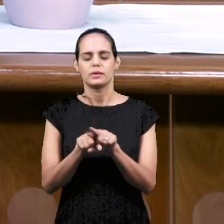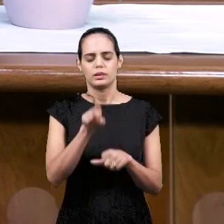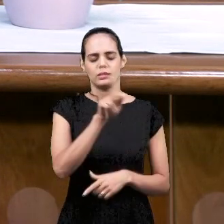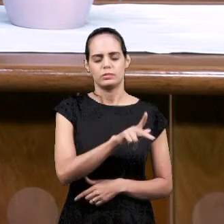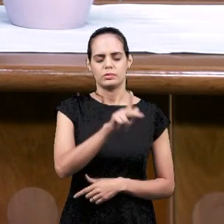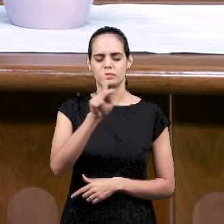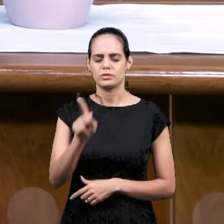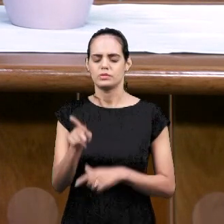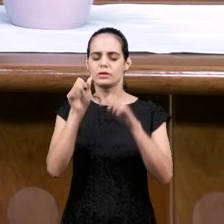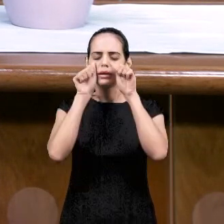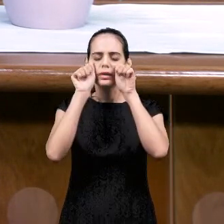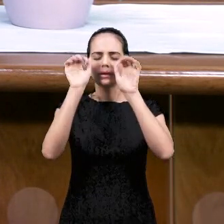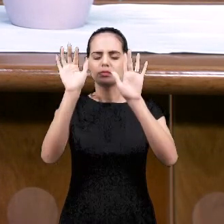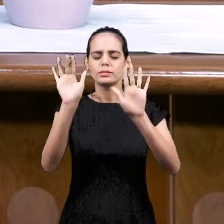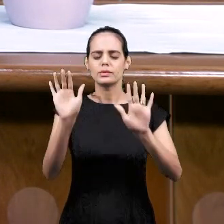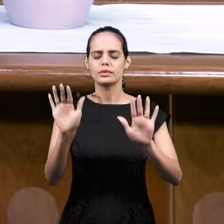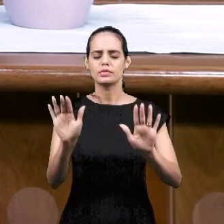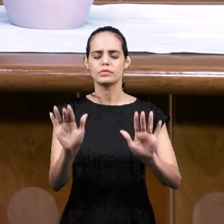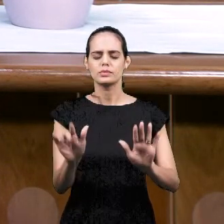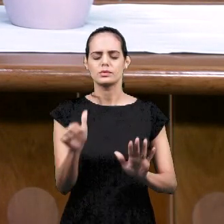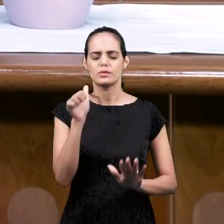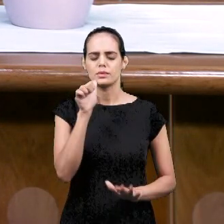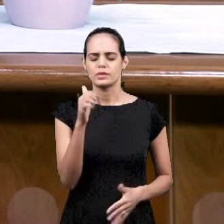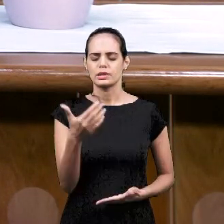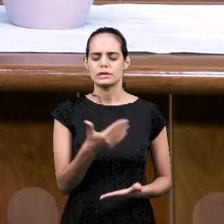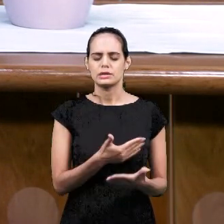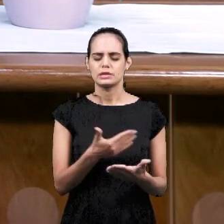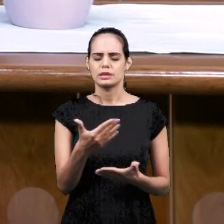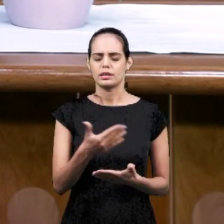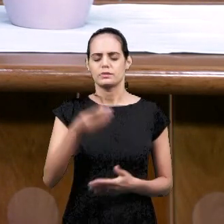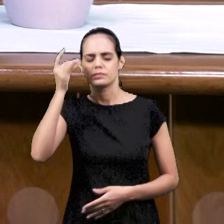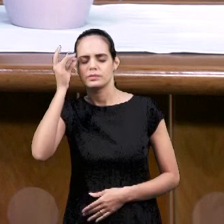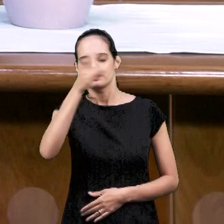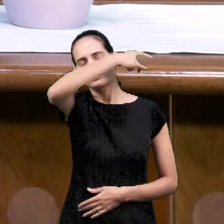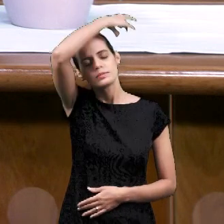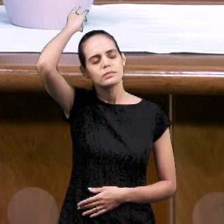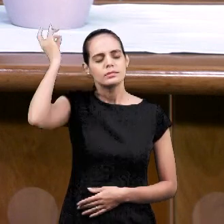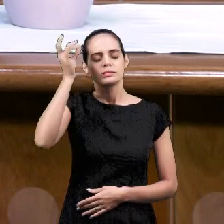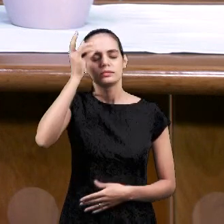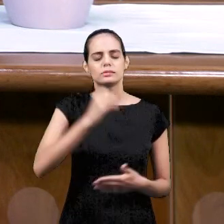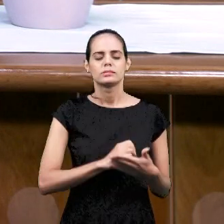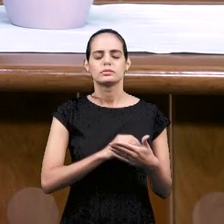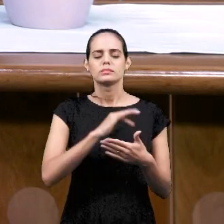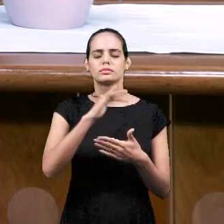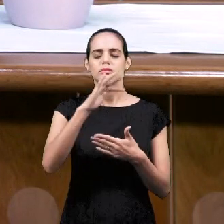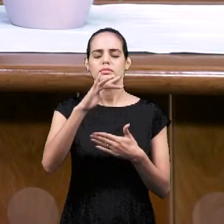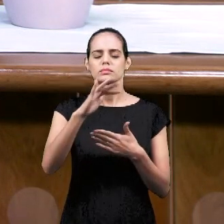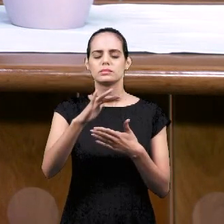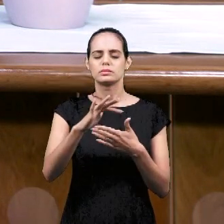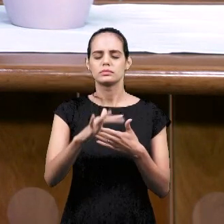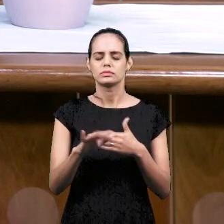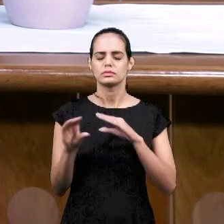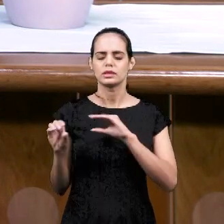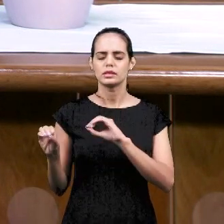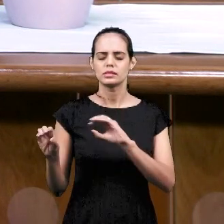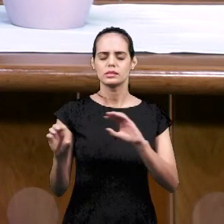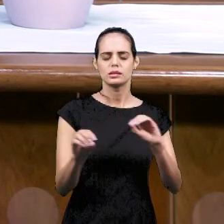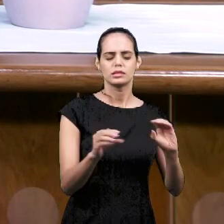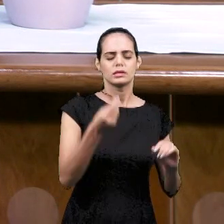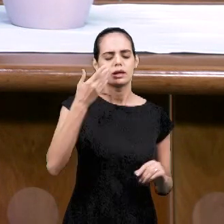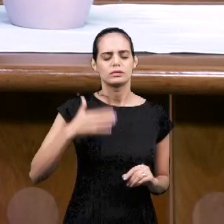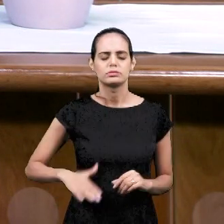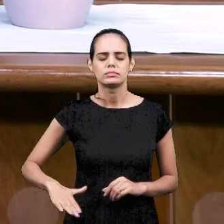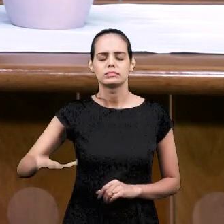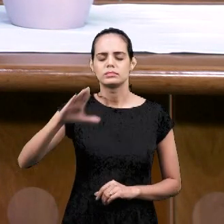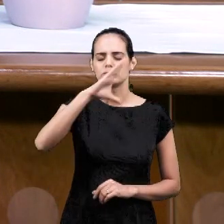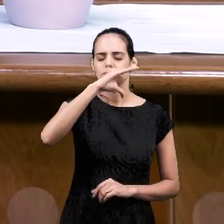gardant de tout mal. Nous prions pour les professeurs afin que tu puisses les bénir grandement, tes servantes, en remplissant de ton Saint-Esprit afin